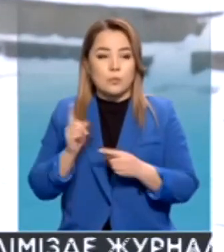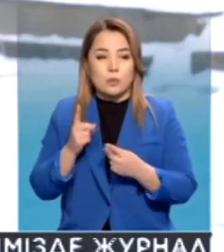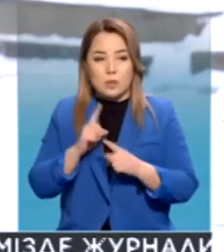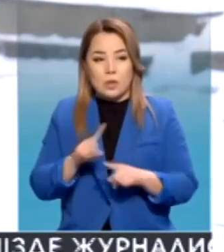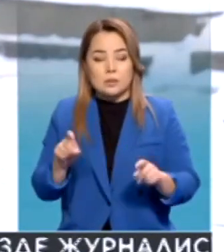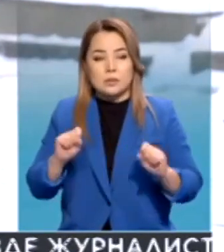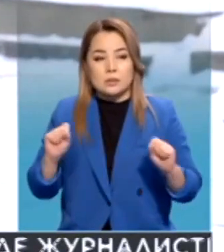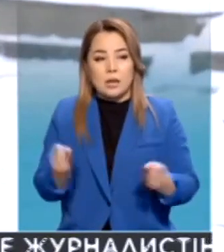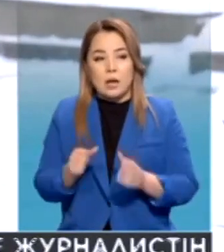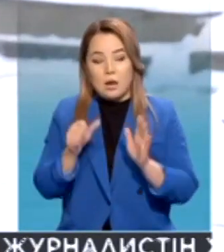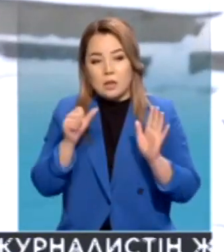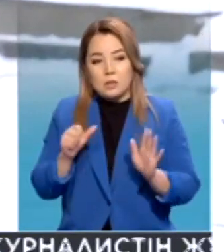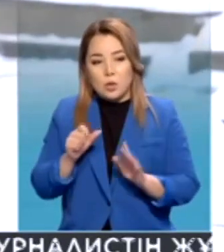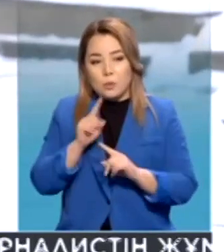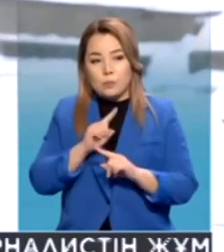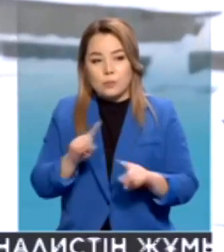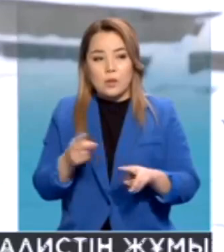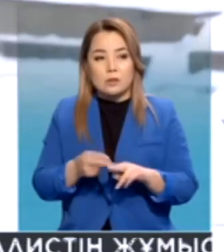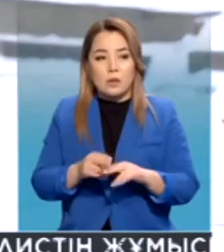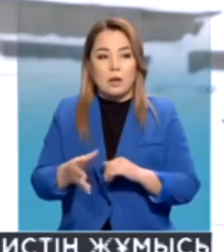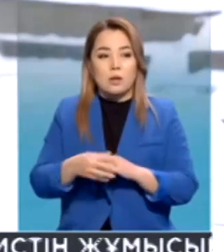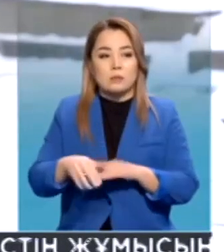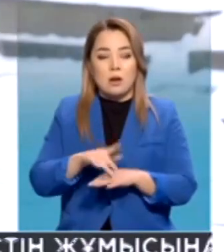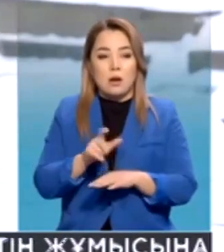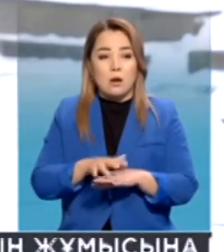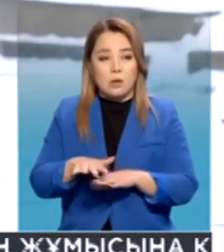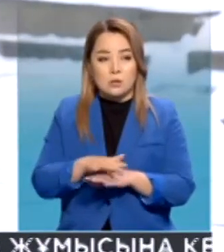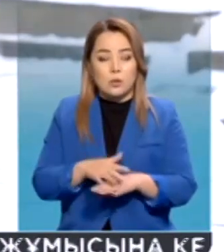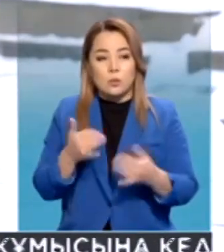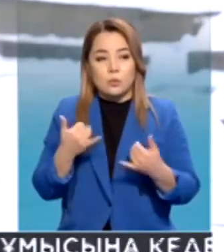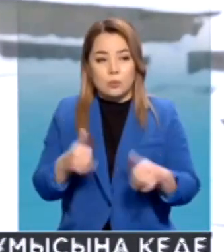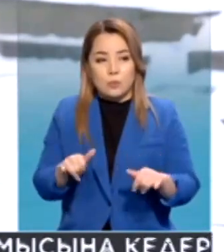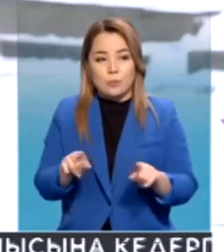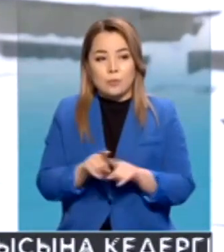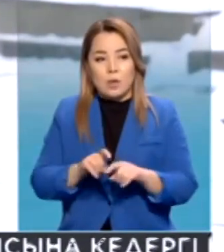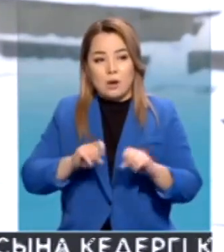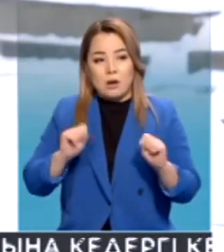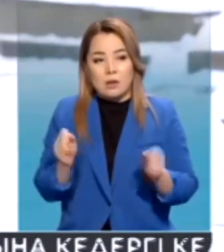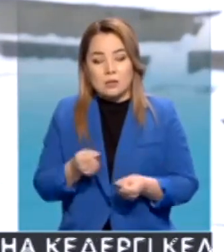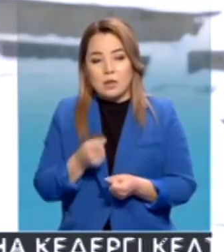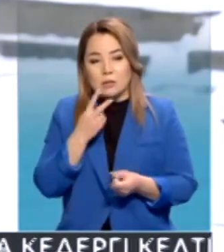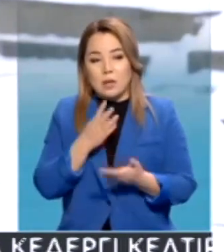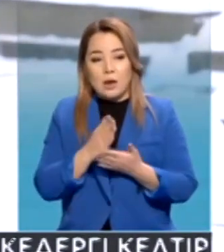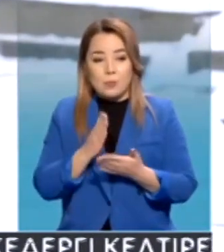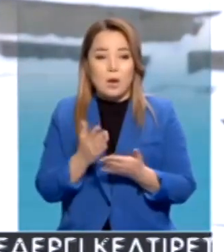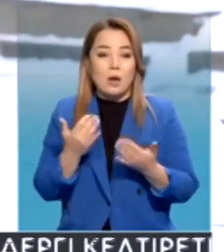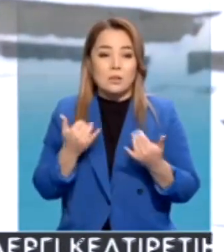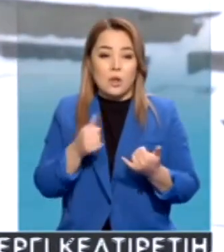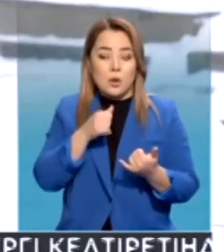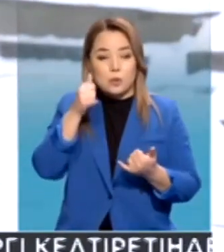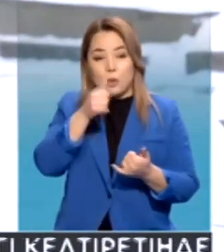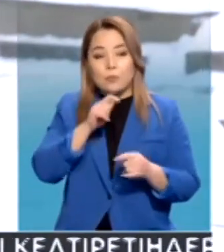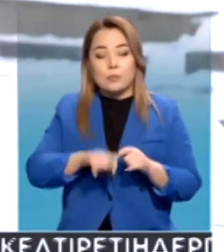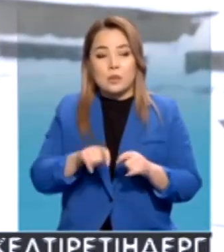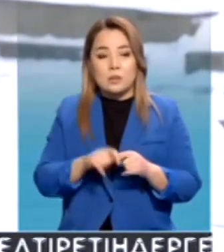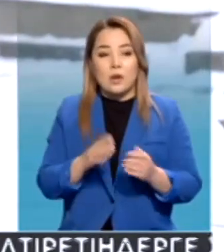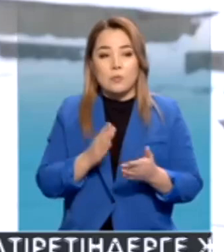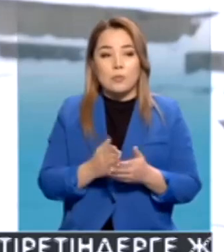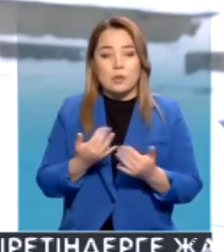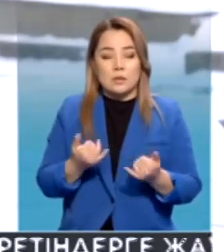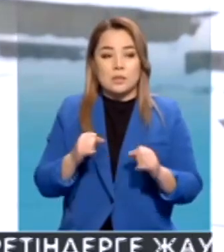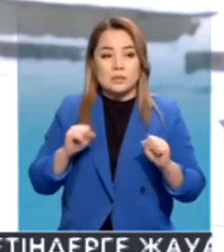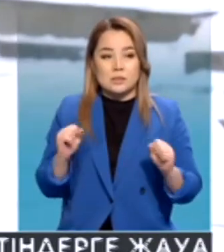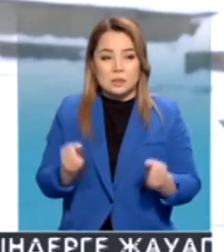күттірмейтін, қысы 6 айға созылмайтын аймақ халқы үшін бұл шынымен саршынақ аяз болып тұр. Дегенмен былтырғымен салыстырғанда бұл